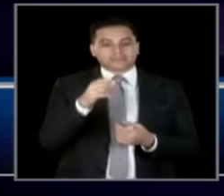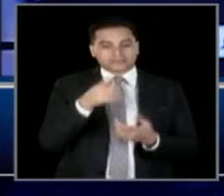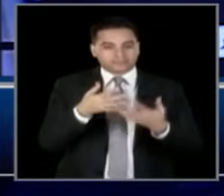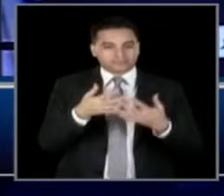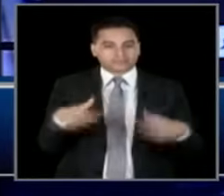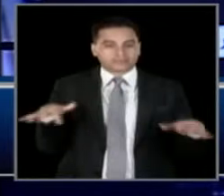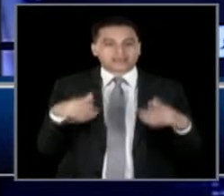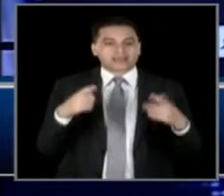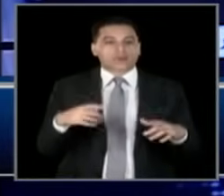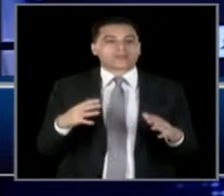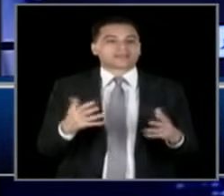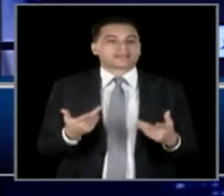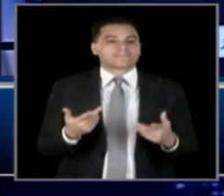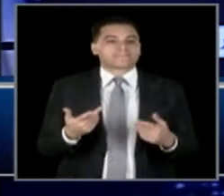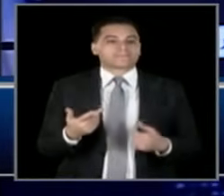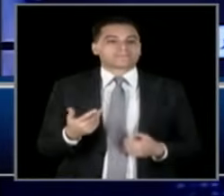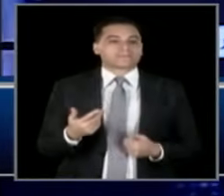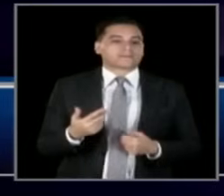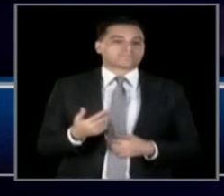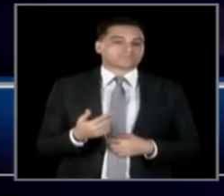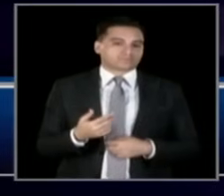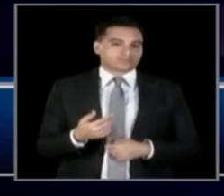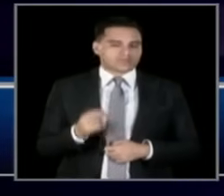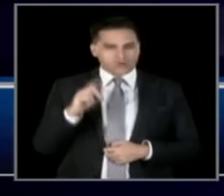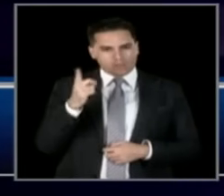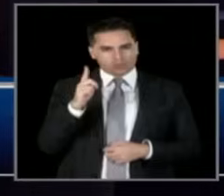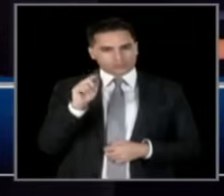1991 حسب ما أنا فاكر كانت قبرص. قبرص.